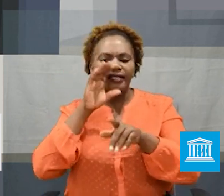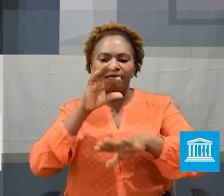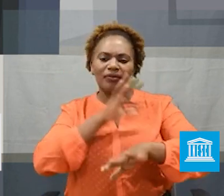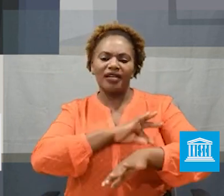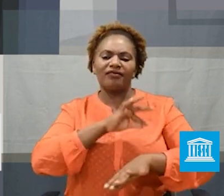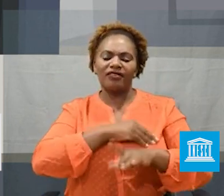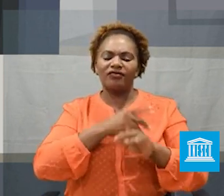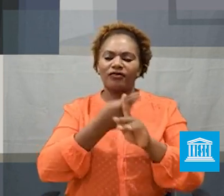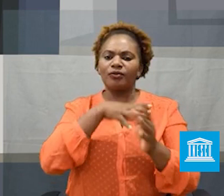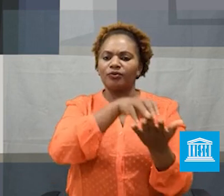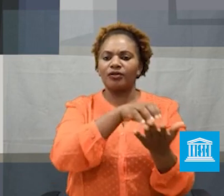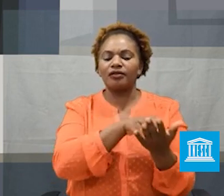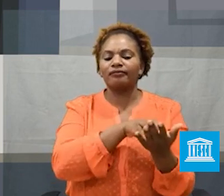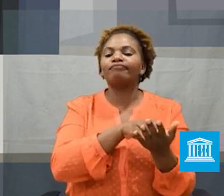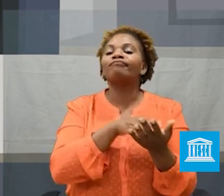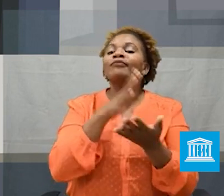ny fahefana nananany.